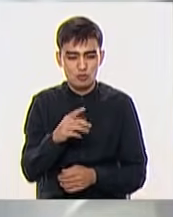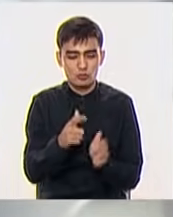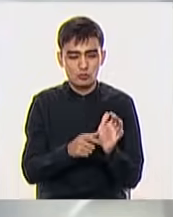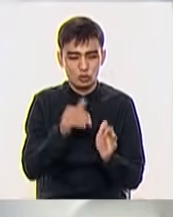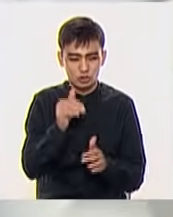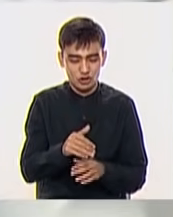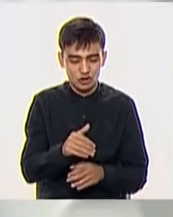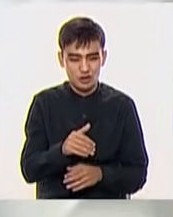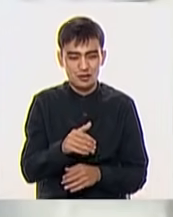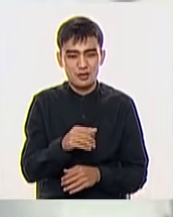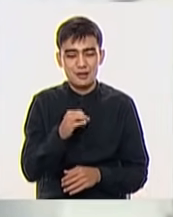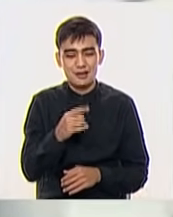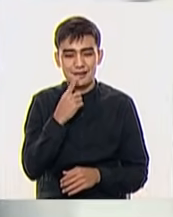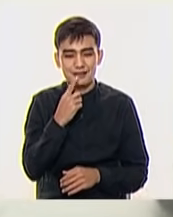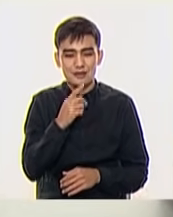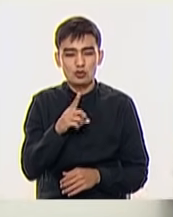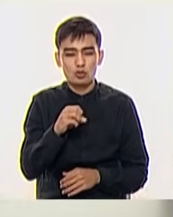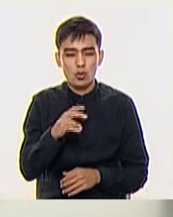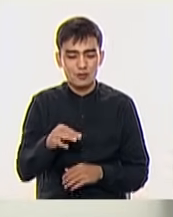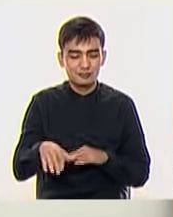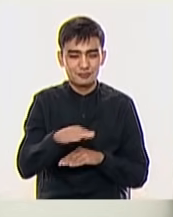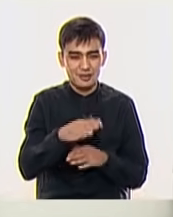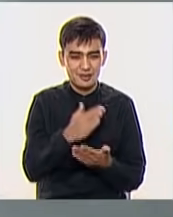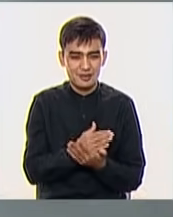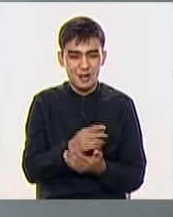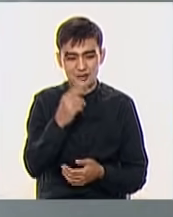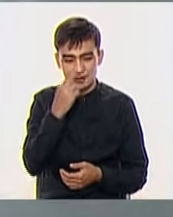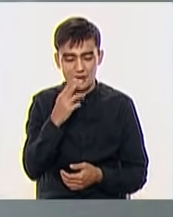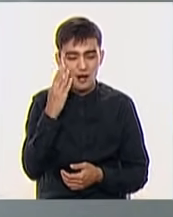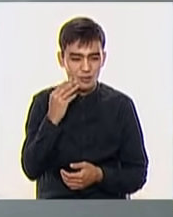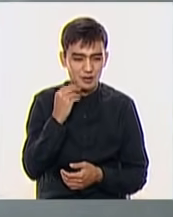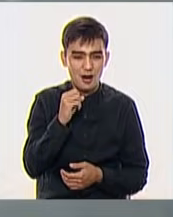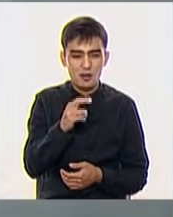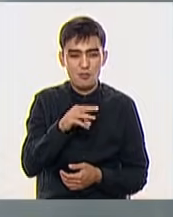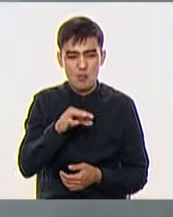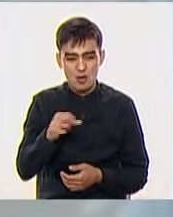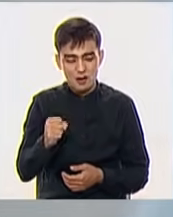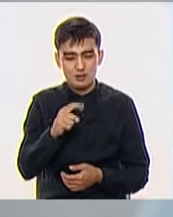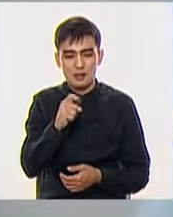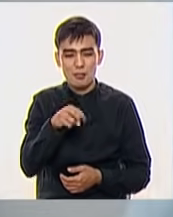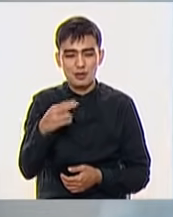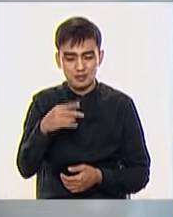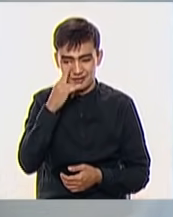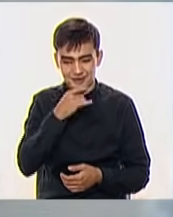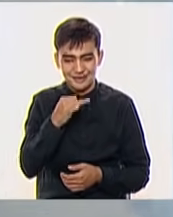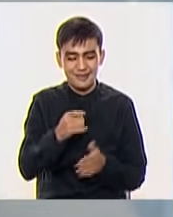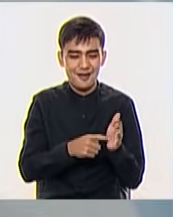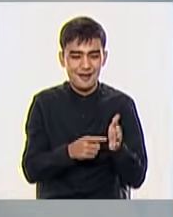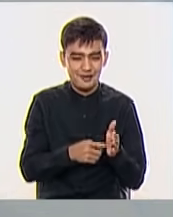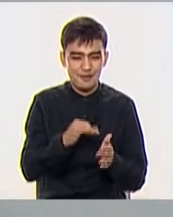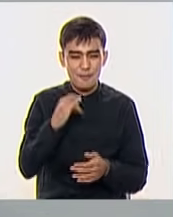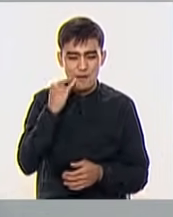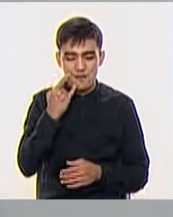700 тысяч граждан. В красной зоне до сих пор находятся Нур-Султан, Алматы, Акмолинская, Западно-Казахстанская, Карагандинская